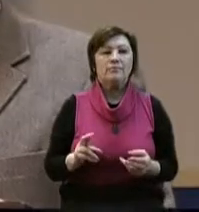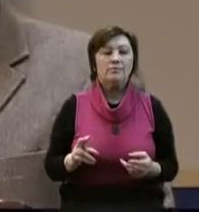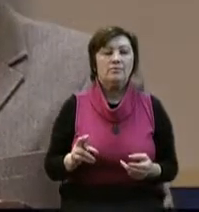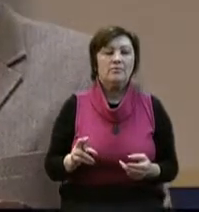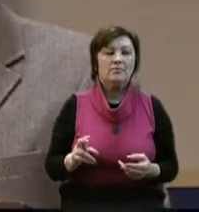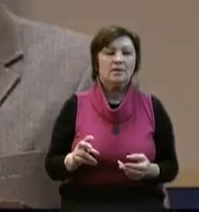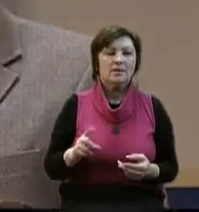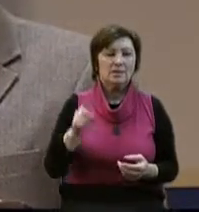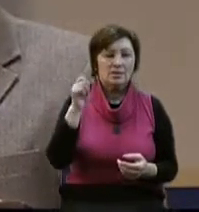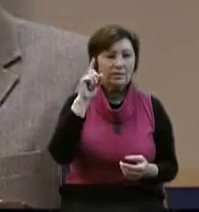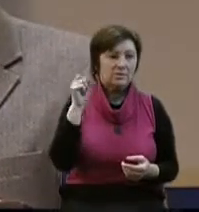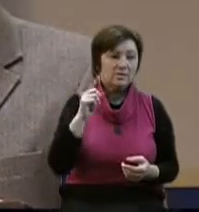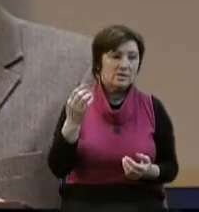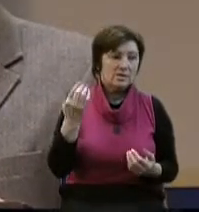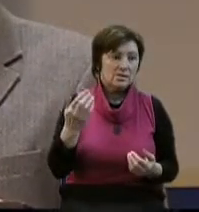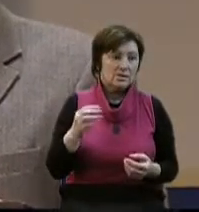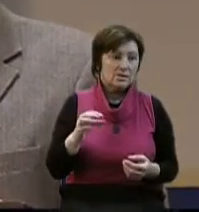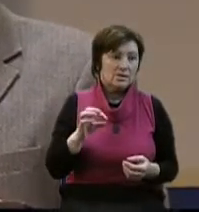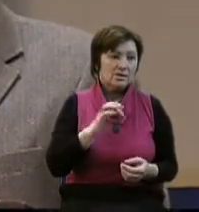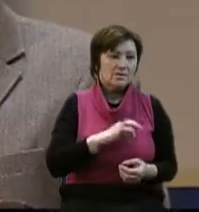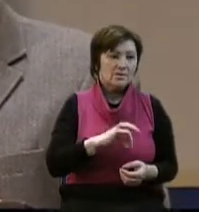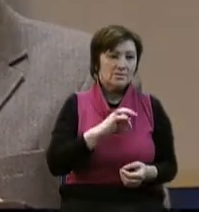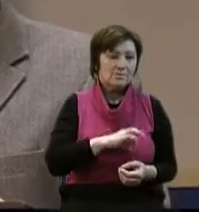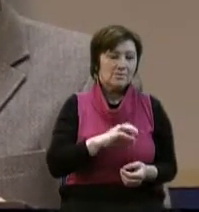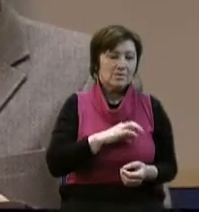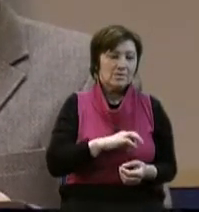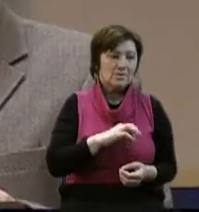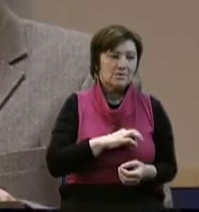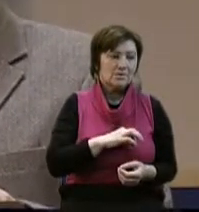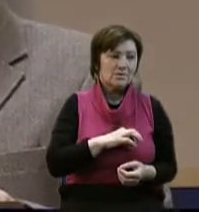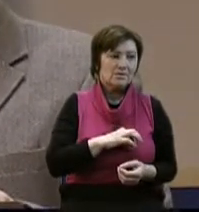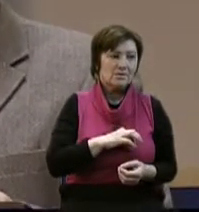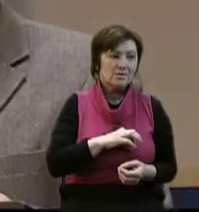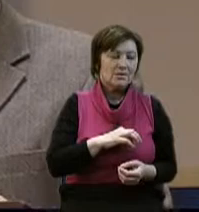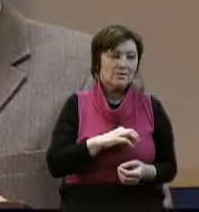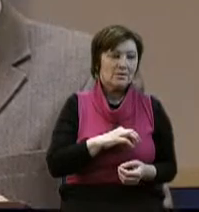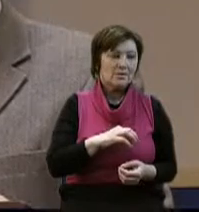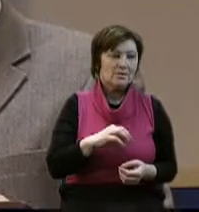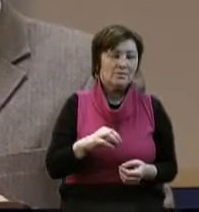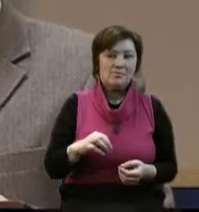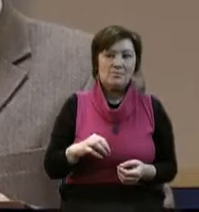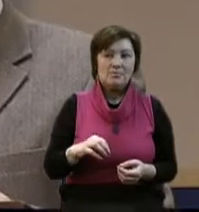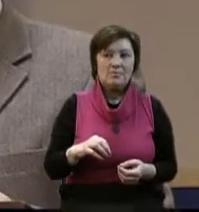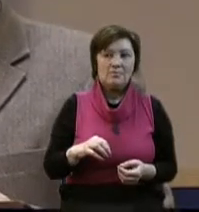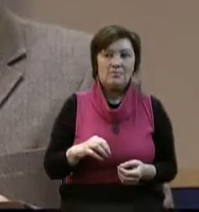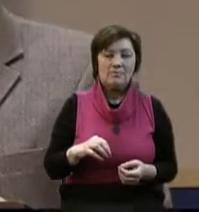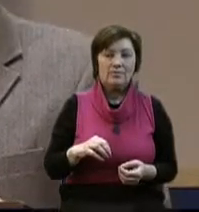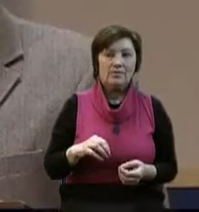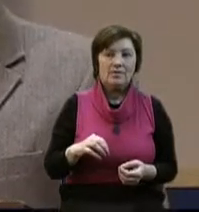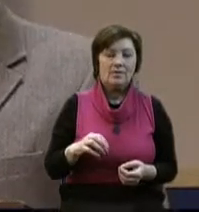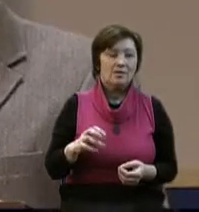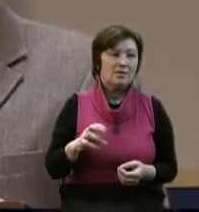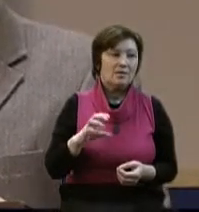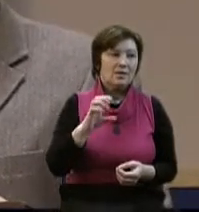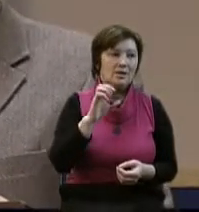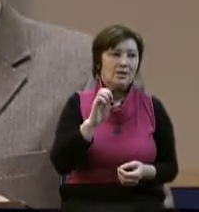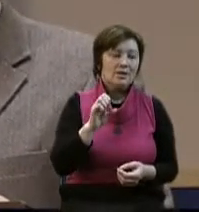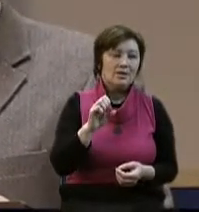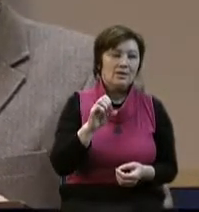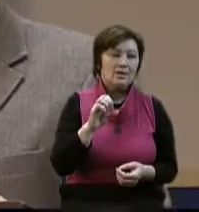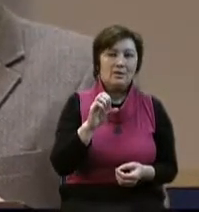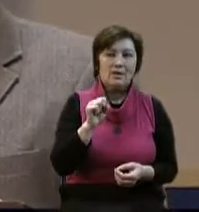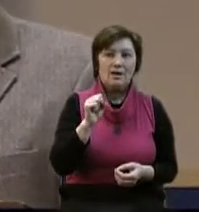ортодоксальные евреи сегодня используют автоматические меры для включения в своих домах света задолго до начала